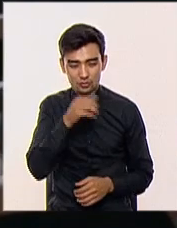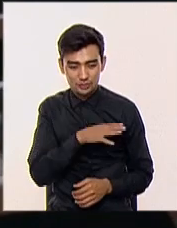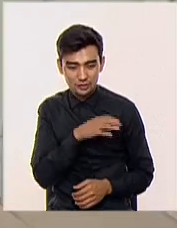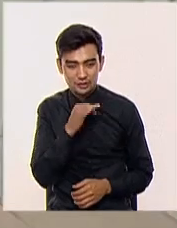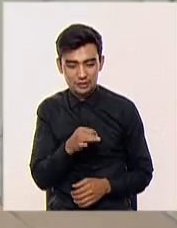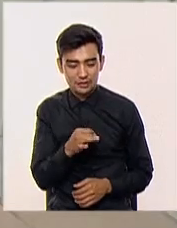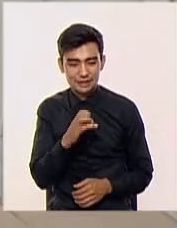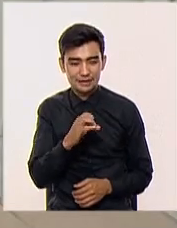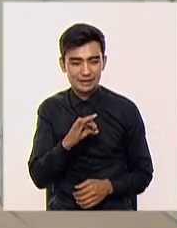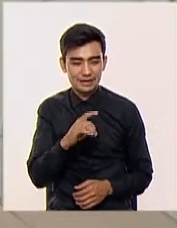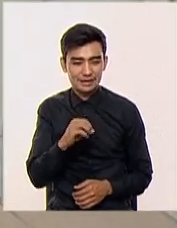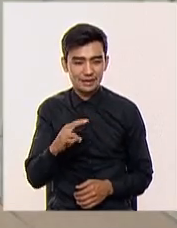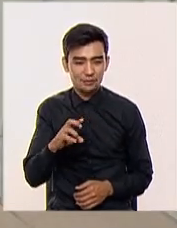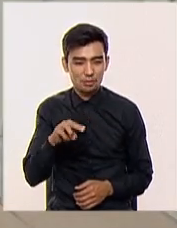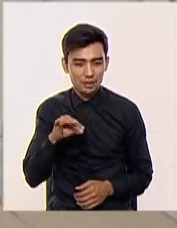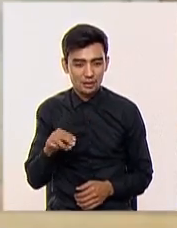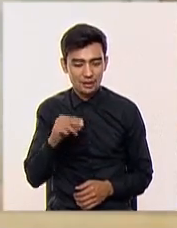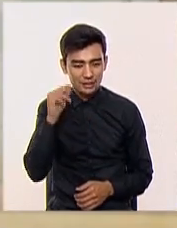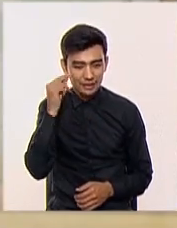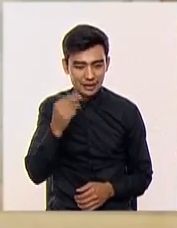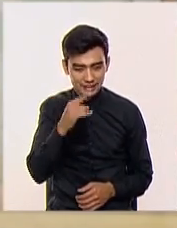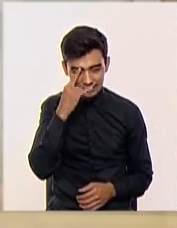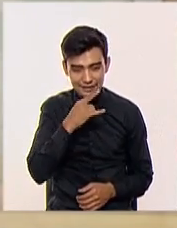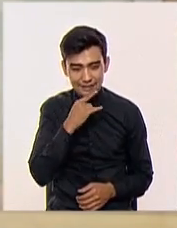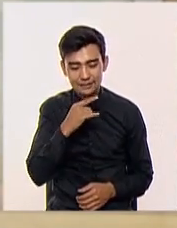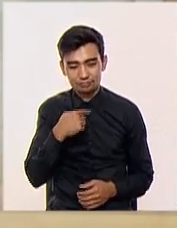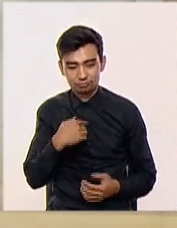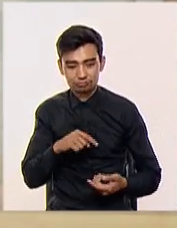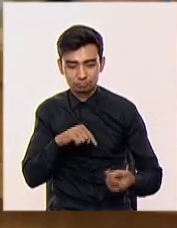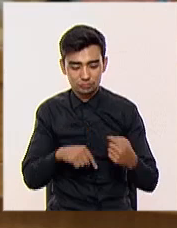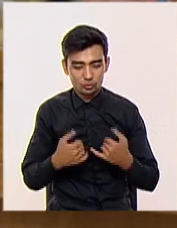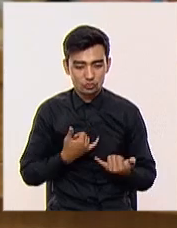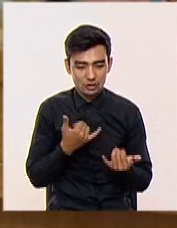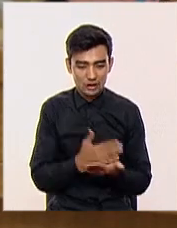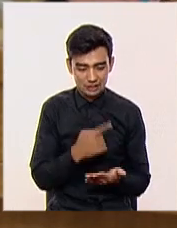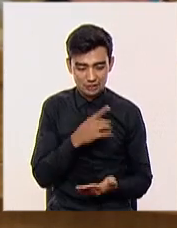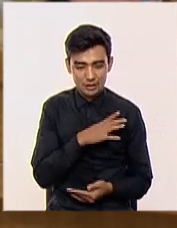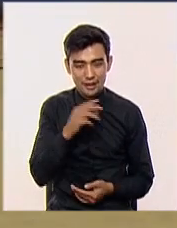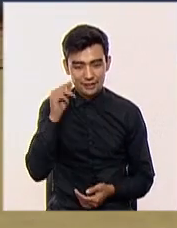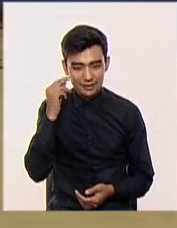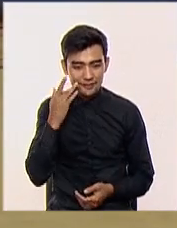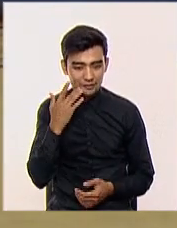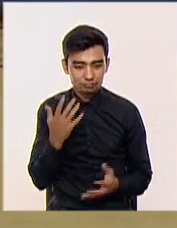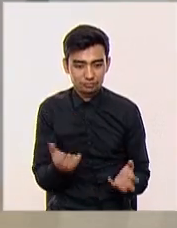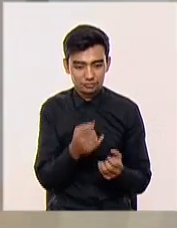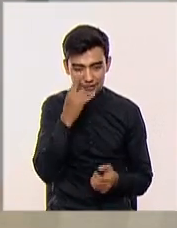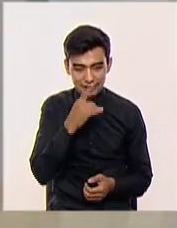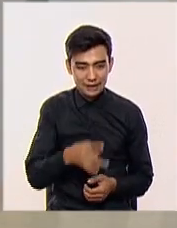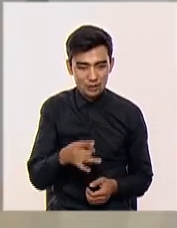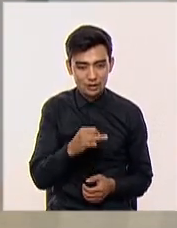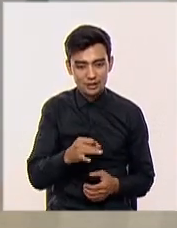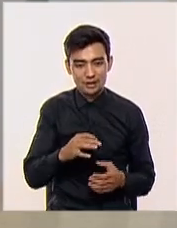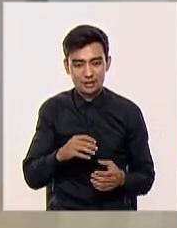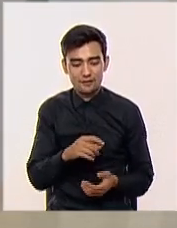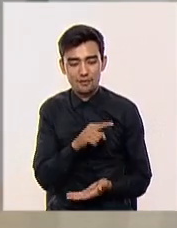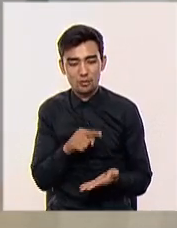Си Цзиньпин заявил, что высоко ценит уровень казахско-китайских отношений. По его словам, Китай поддерживает Казахстан в региональных и